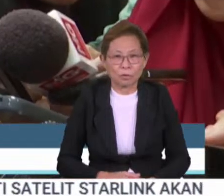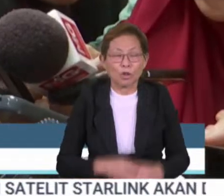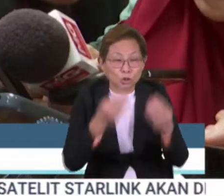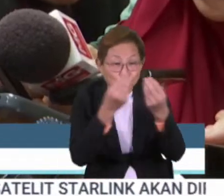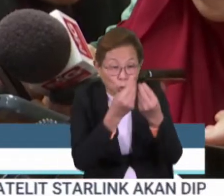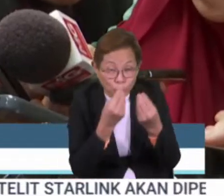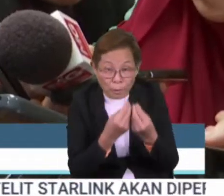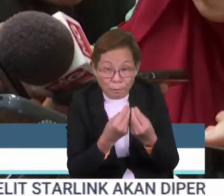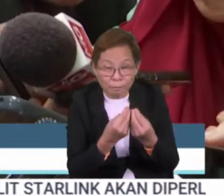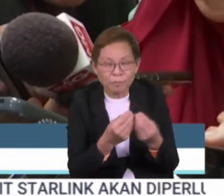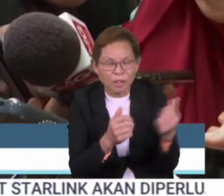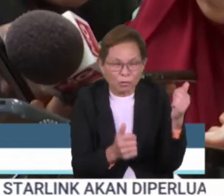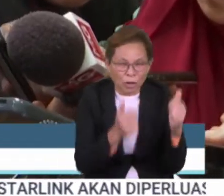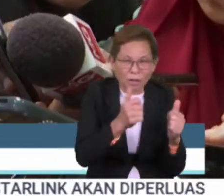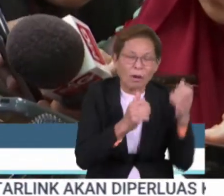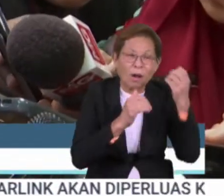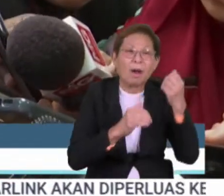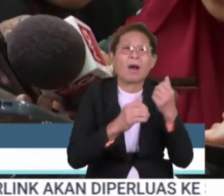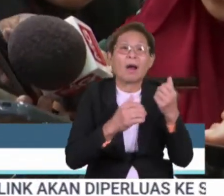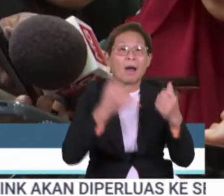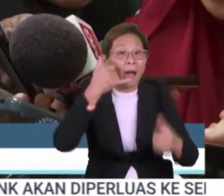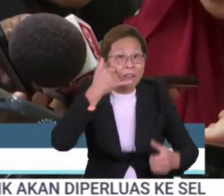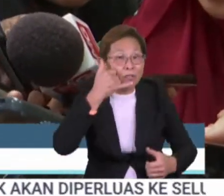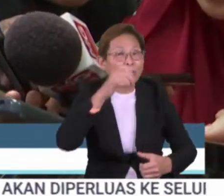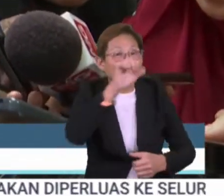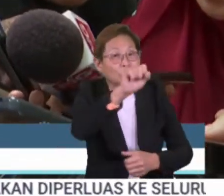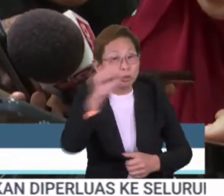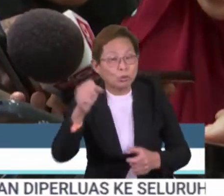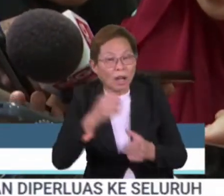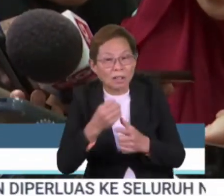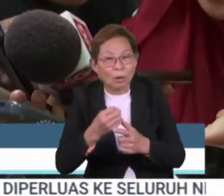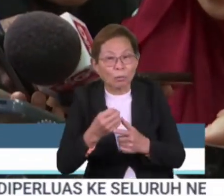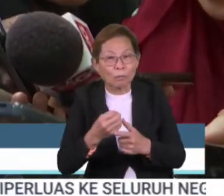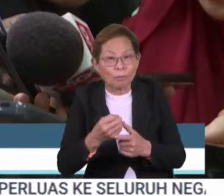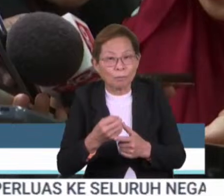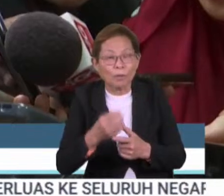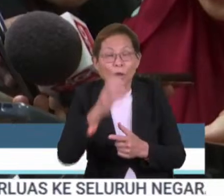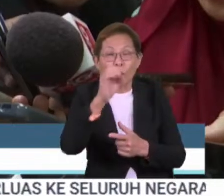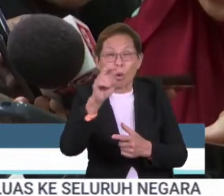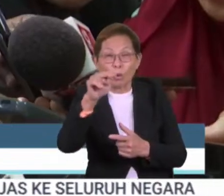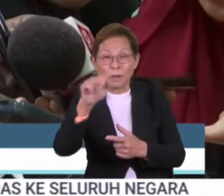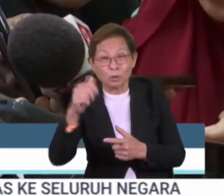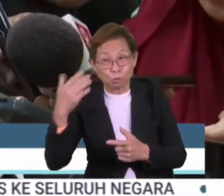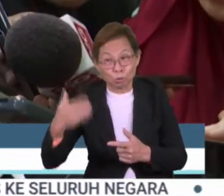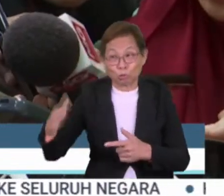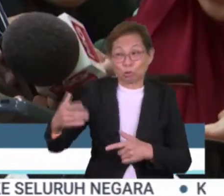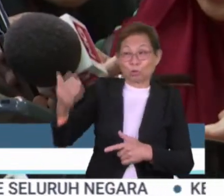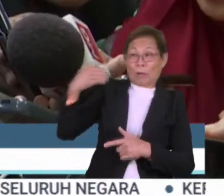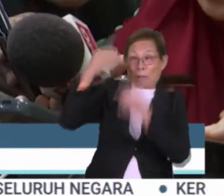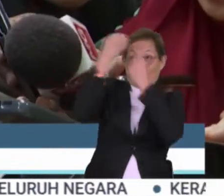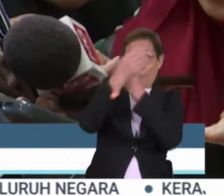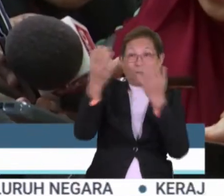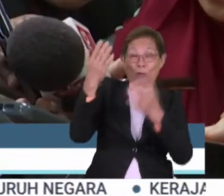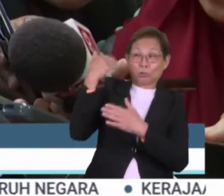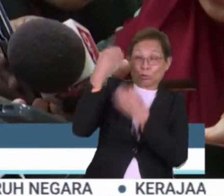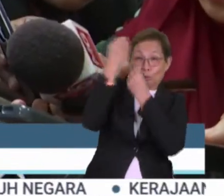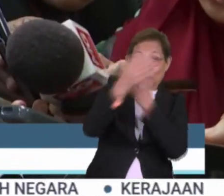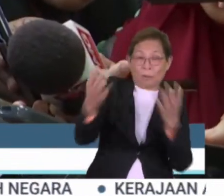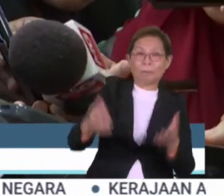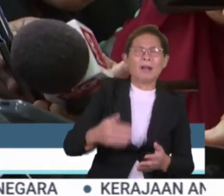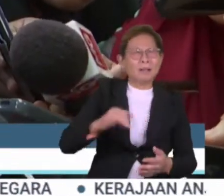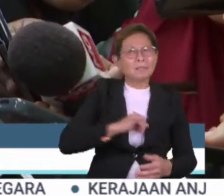kuantiti, sama ada handphone Samsung ataupun Honor yang telah diumumkan sebelum ini, saya difahamkan minggu